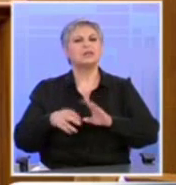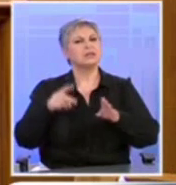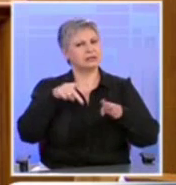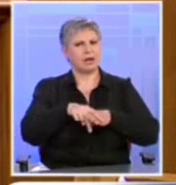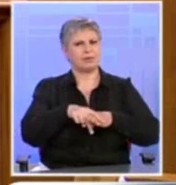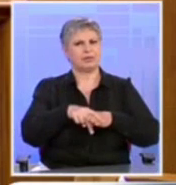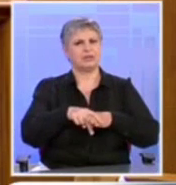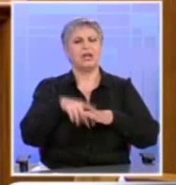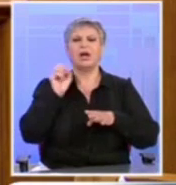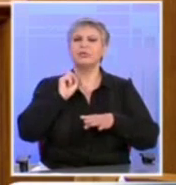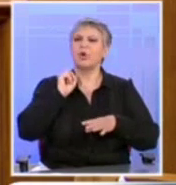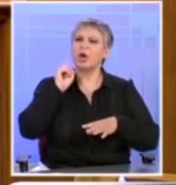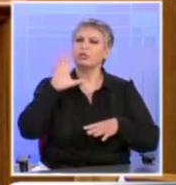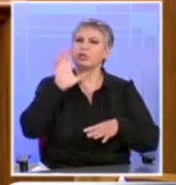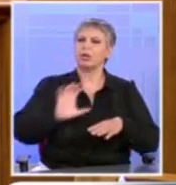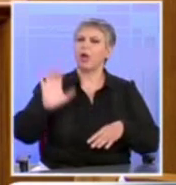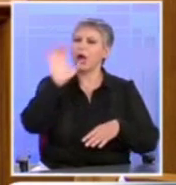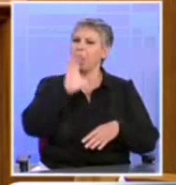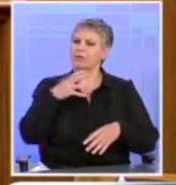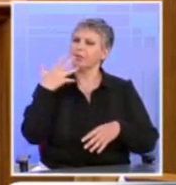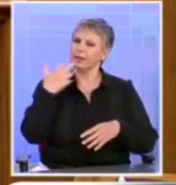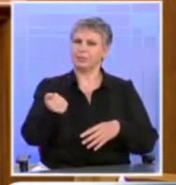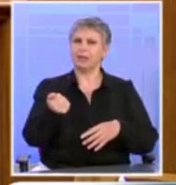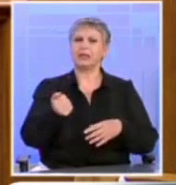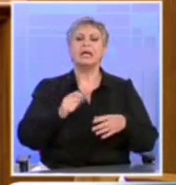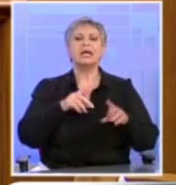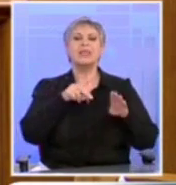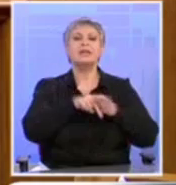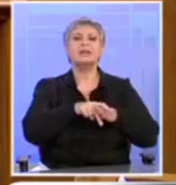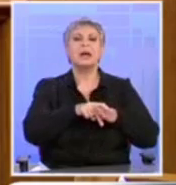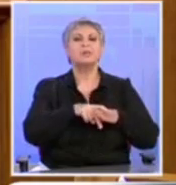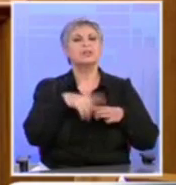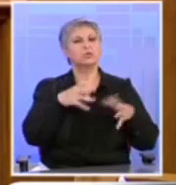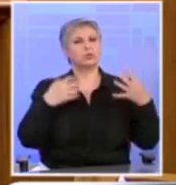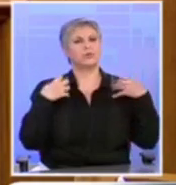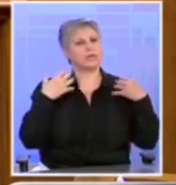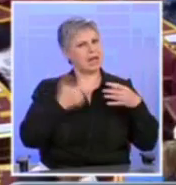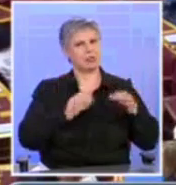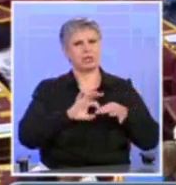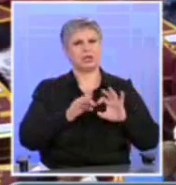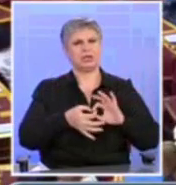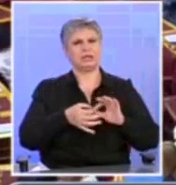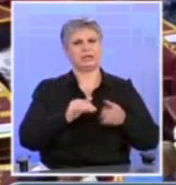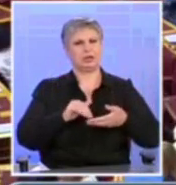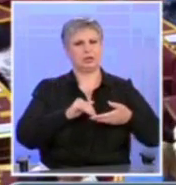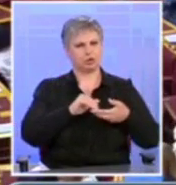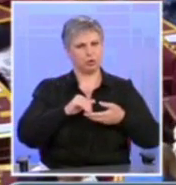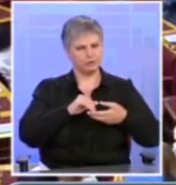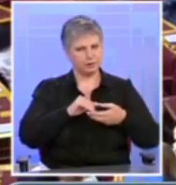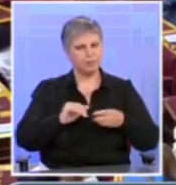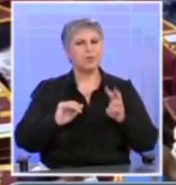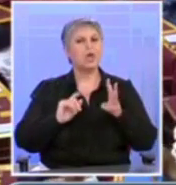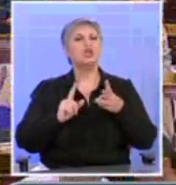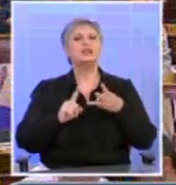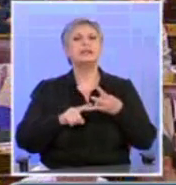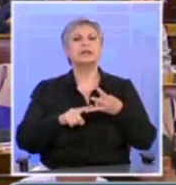της Ευρωπαϊκής Ένωσης με συνεταιριστικές τράπεζες. Τρίτος άξονας, το χρέος. Ο κύριος